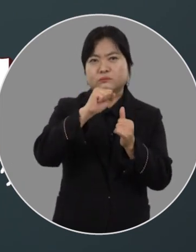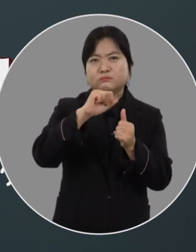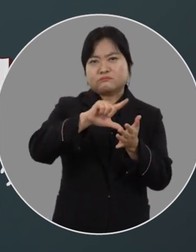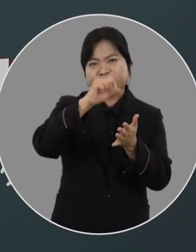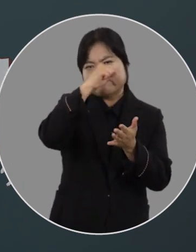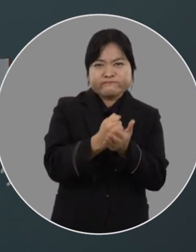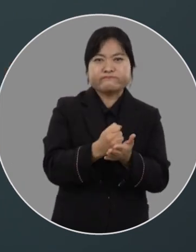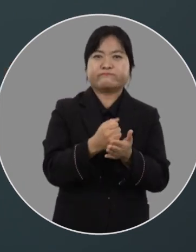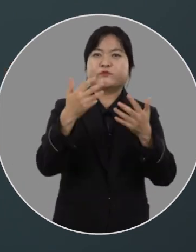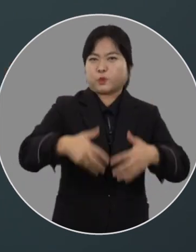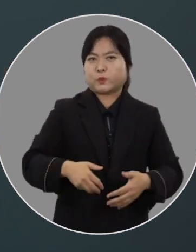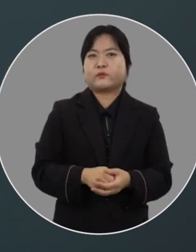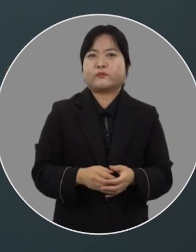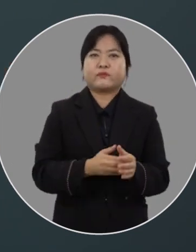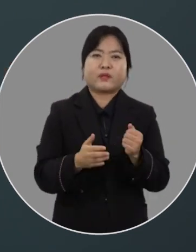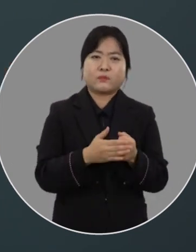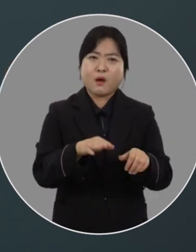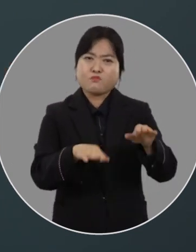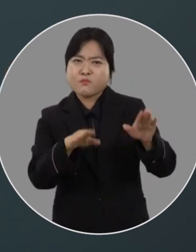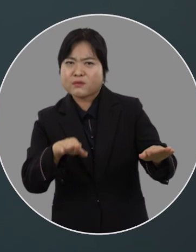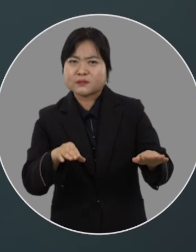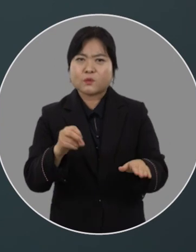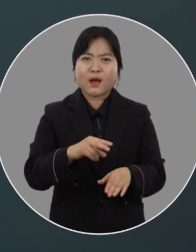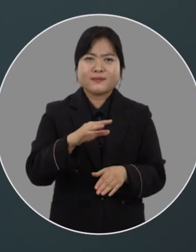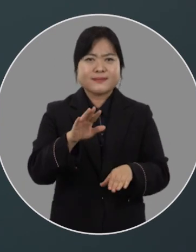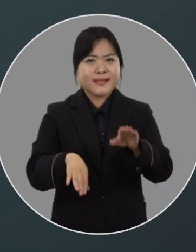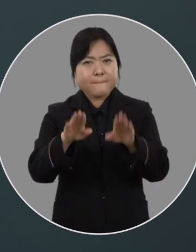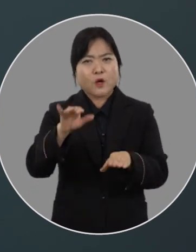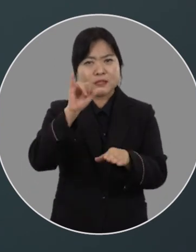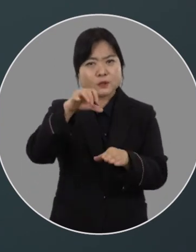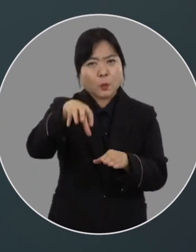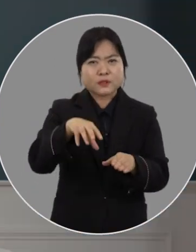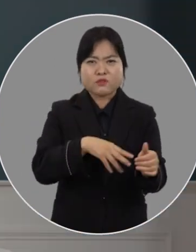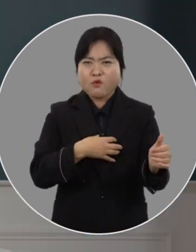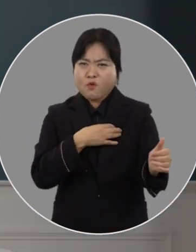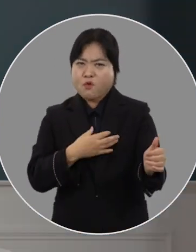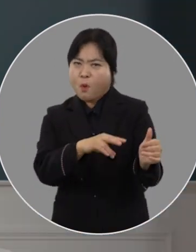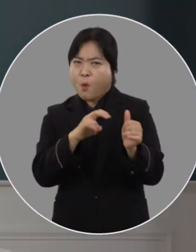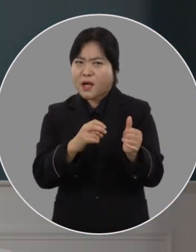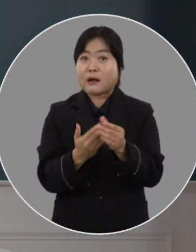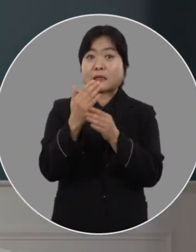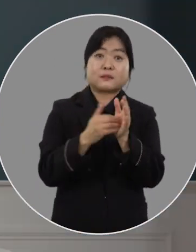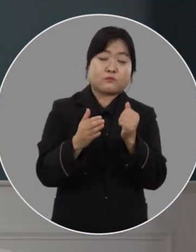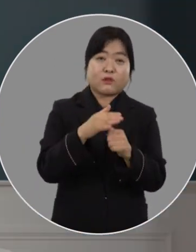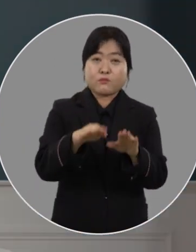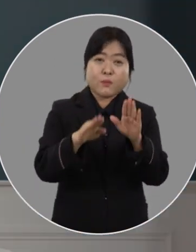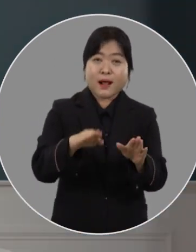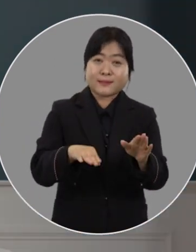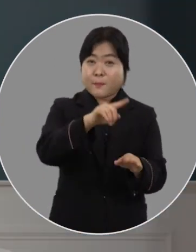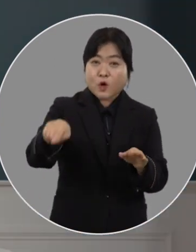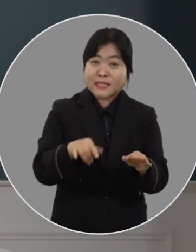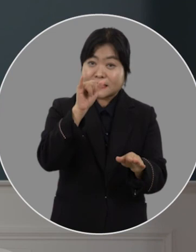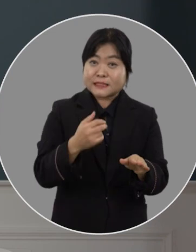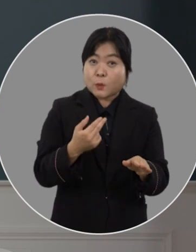있습니다. 혹시라도 불평등과 차별이라는 있는 곳에서 혐오가 일어났기 때문에 불평등과 차별이 일어난